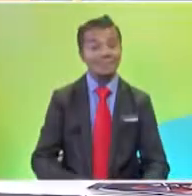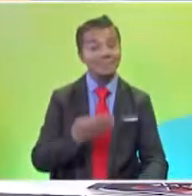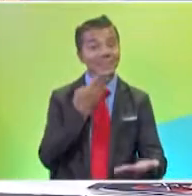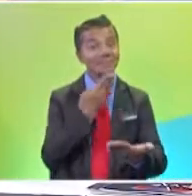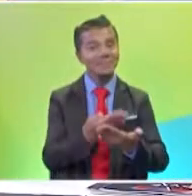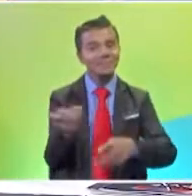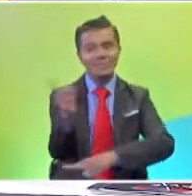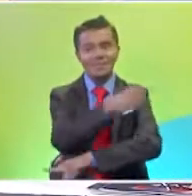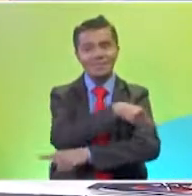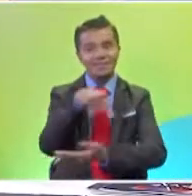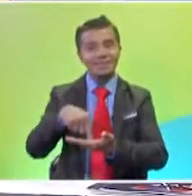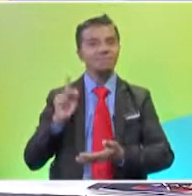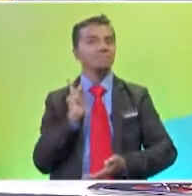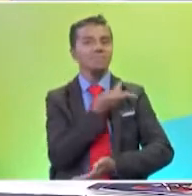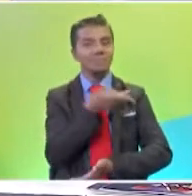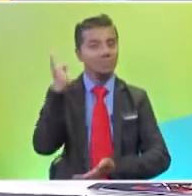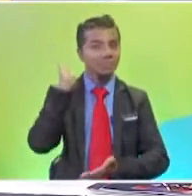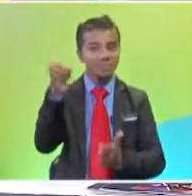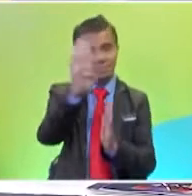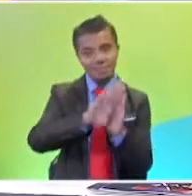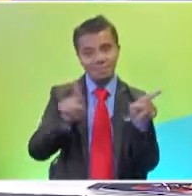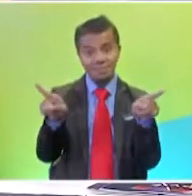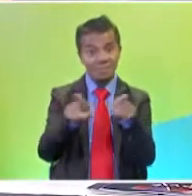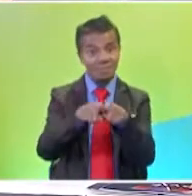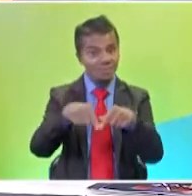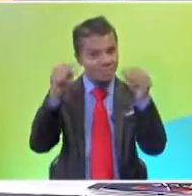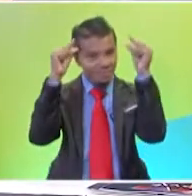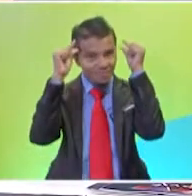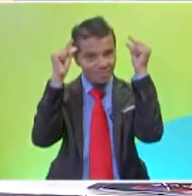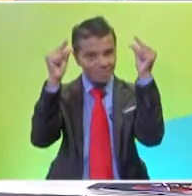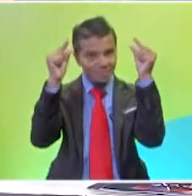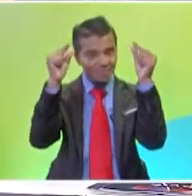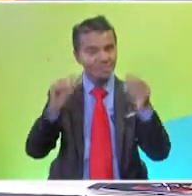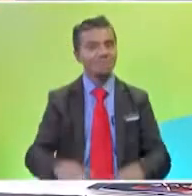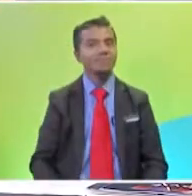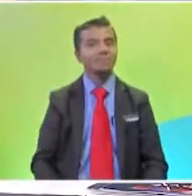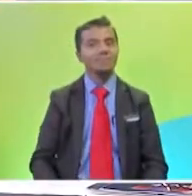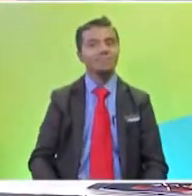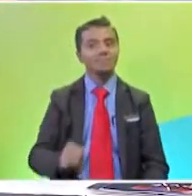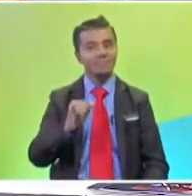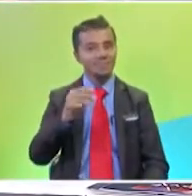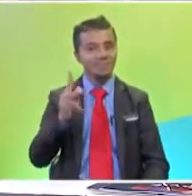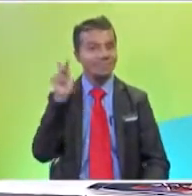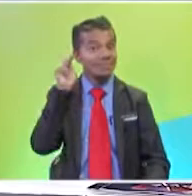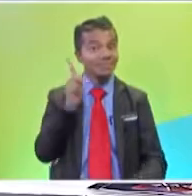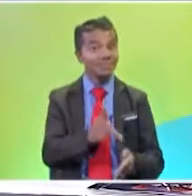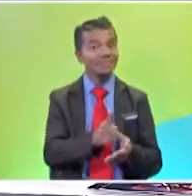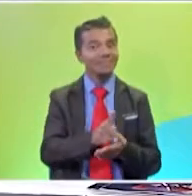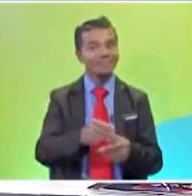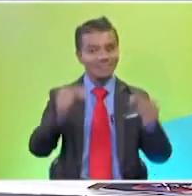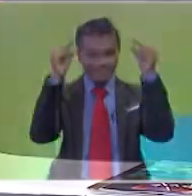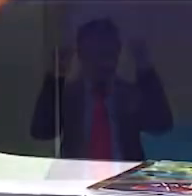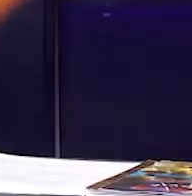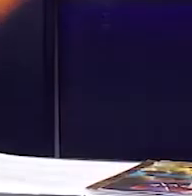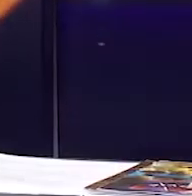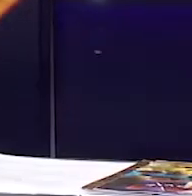Hari ini kita akan bersama dengan guru penyampai kita, tapi sebelum tu nak berkenalan juga dengan guru jurubahasa isyarat kita